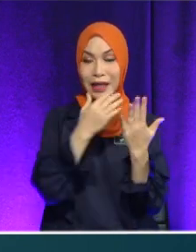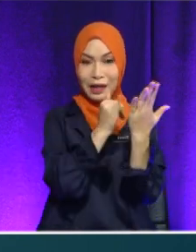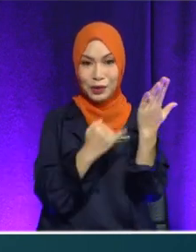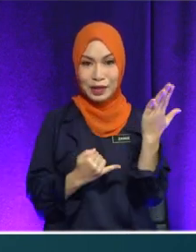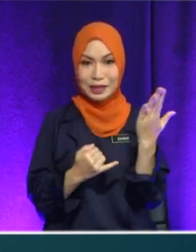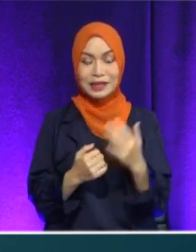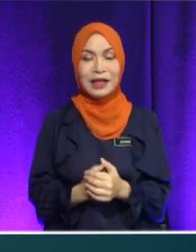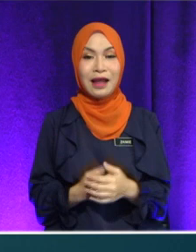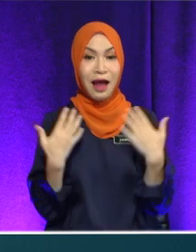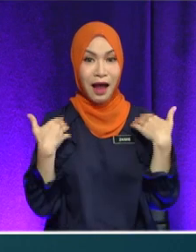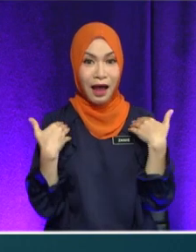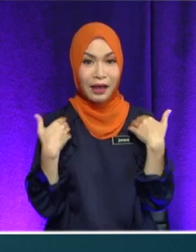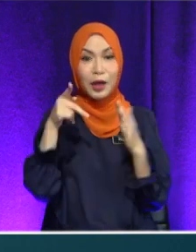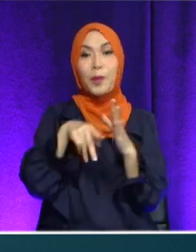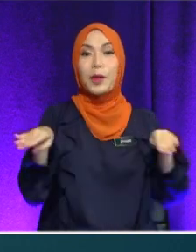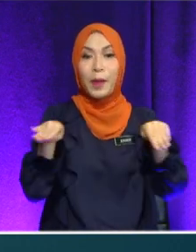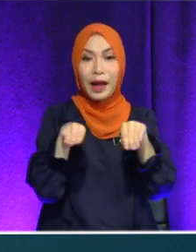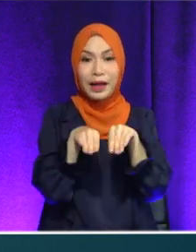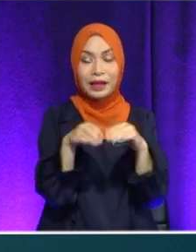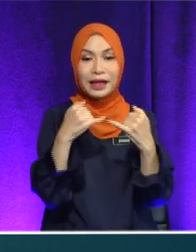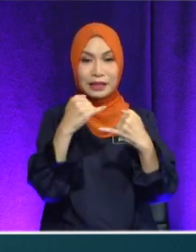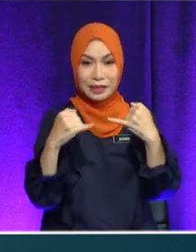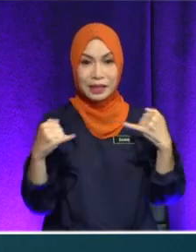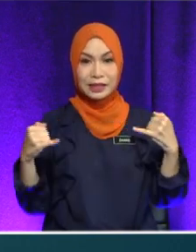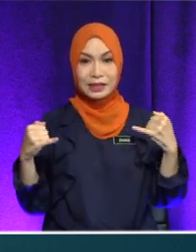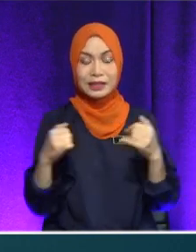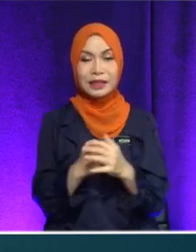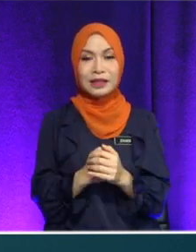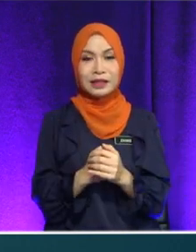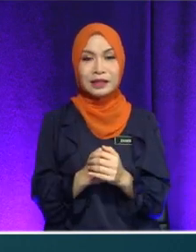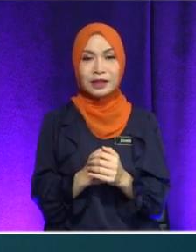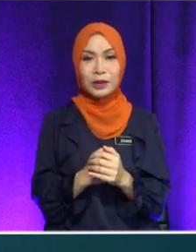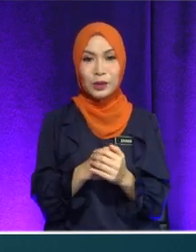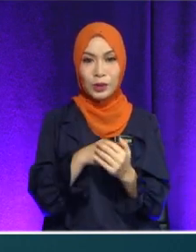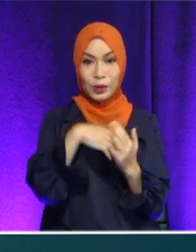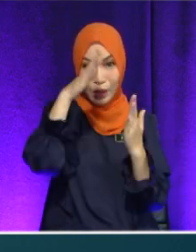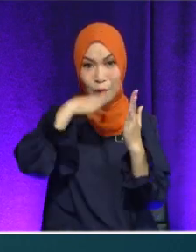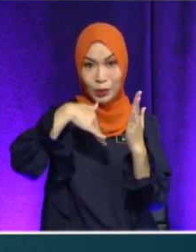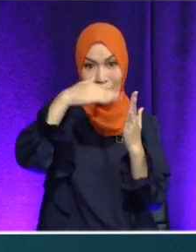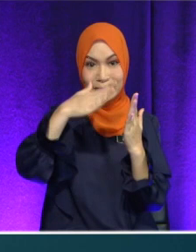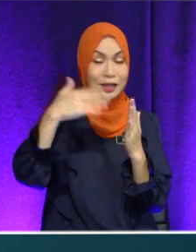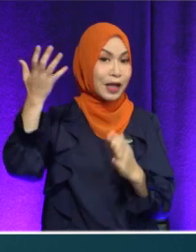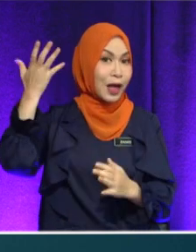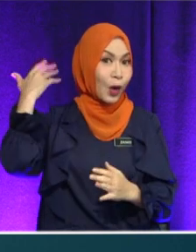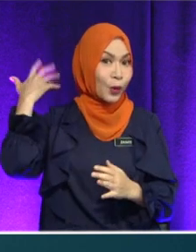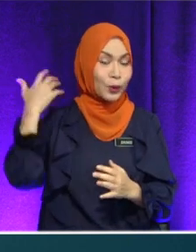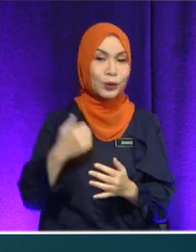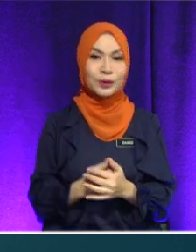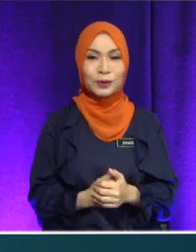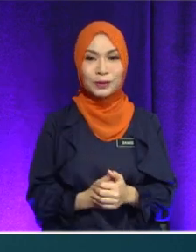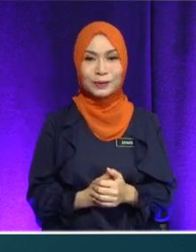bentuk aliran dan juga berbagai Gayo yang telah dihasilkan oleh penggakarya-pen karya pada masa Abad tersebut Oke